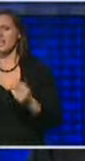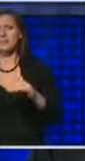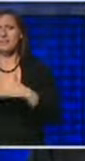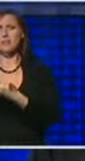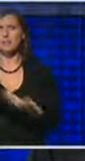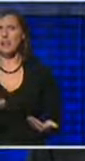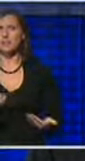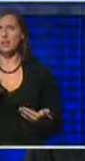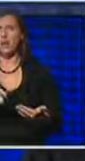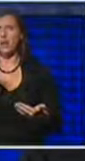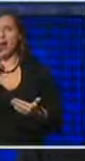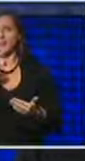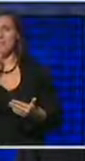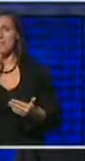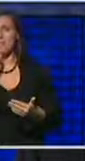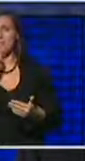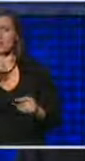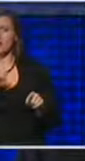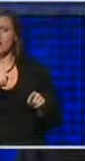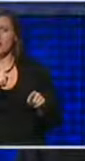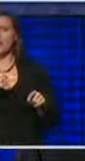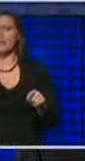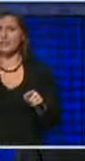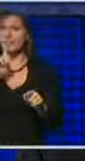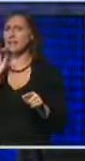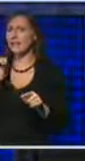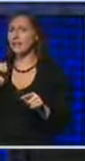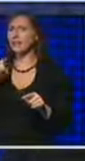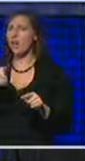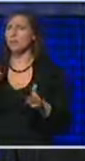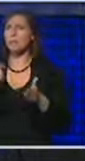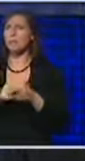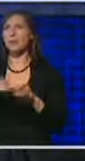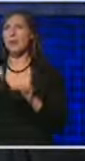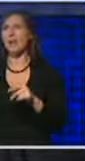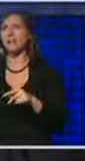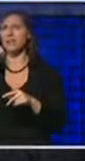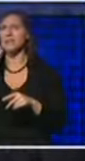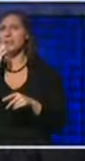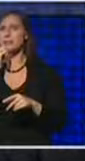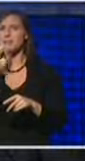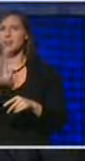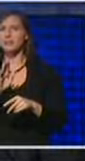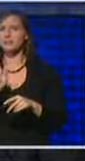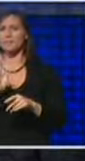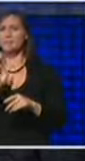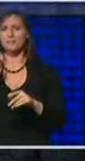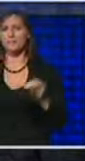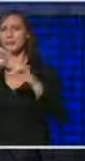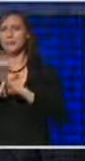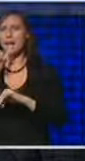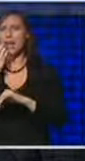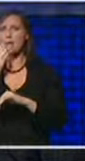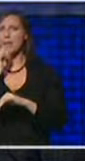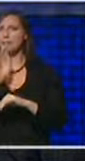LMP házatáján? Szerintem igen. Szerintem azon a ponton már lehetett tudni az MSZP-nek. Szóval az LMP-nek nem lesz